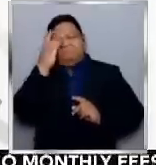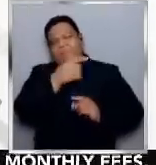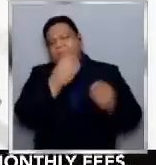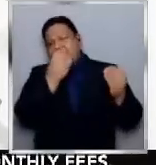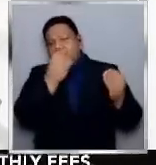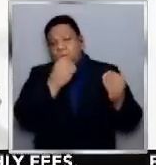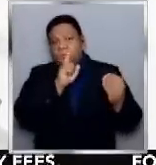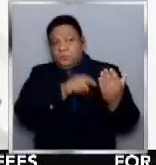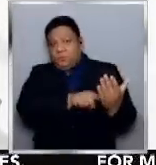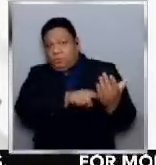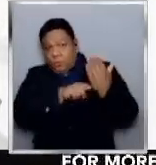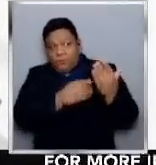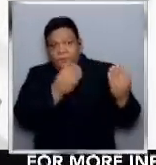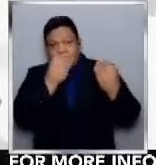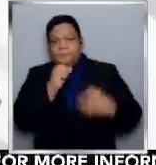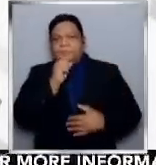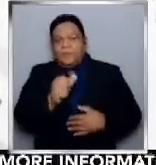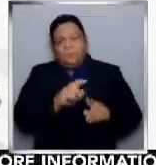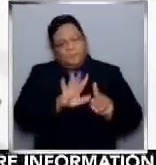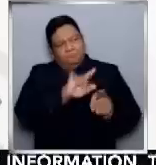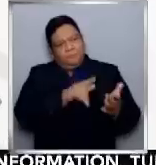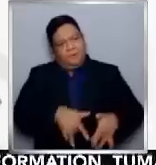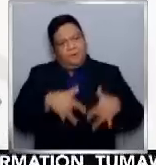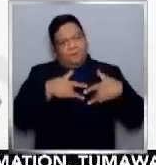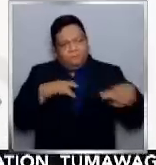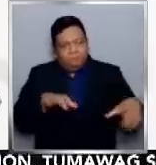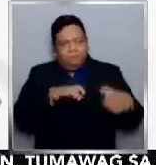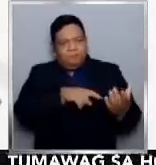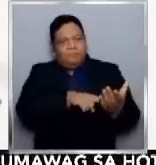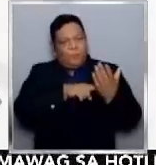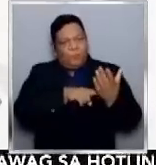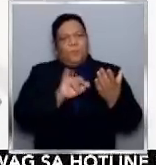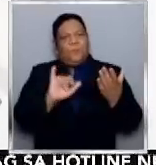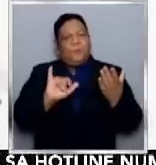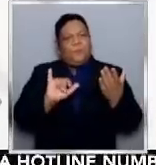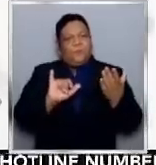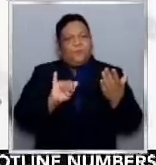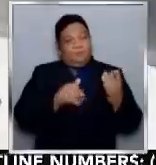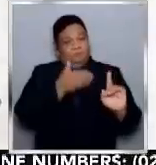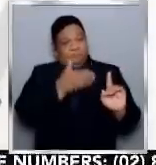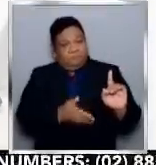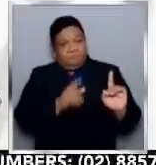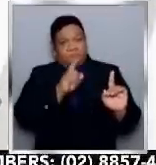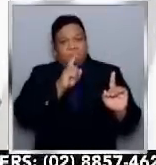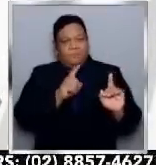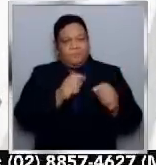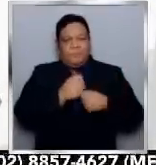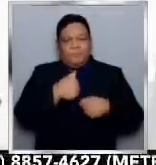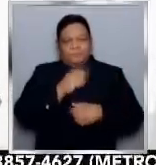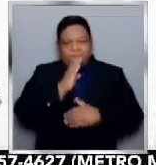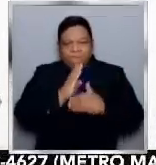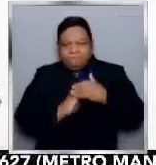akin na tinuturuan niya ako. And siya yung... Siya yung nagpababa sa akin. Napakinggan na